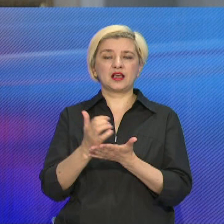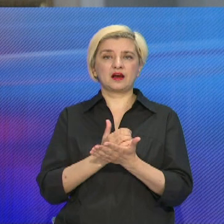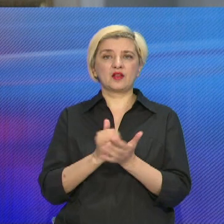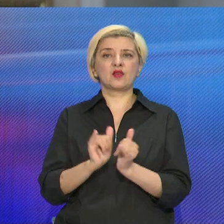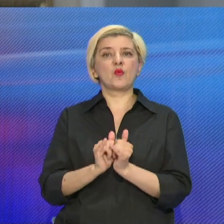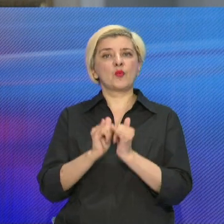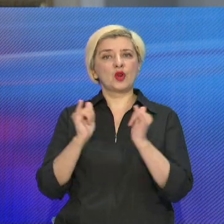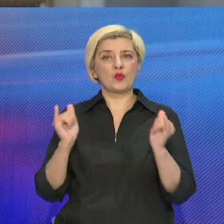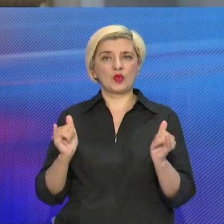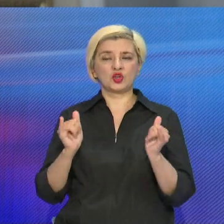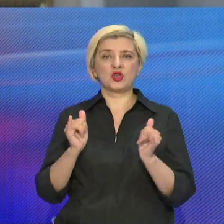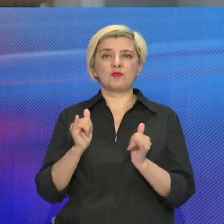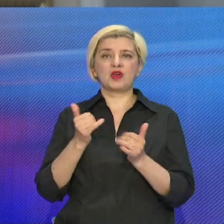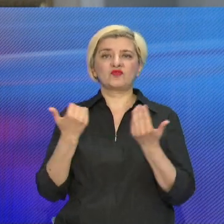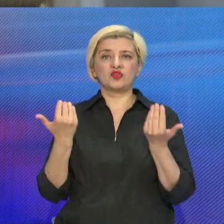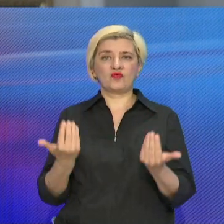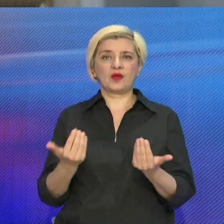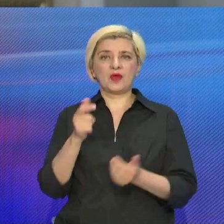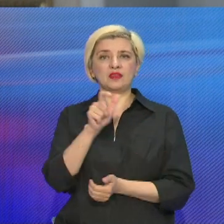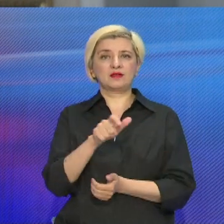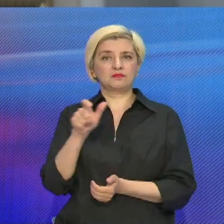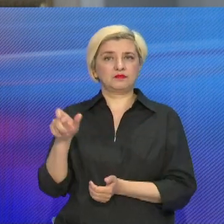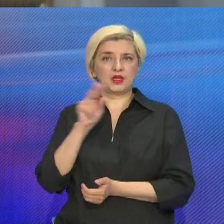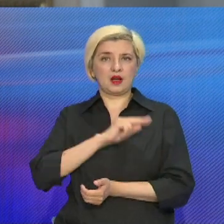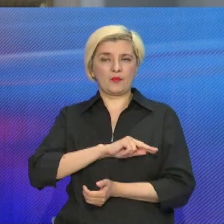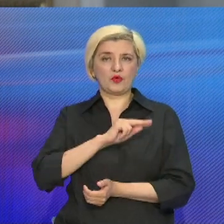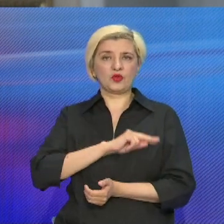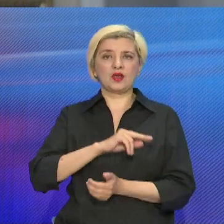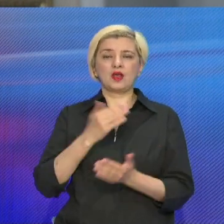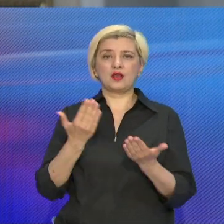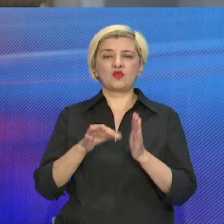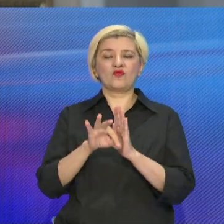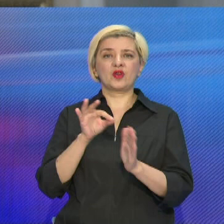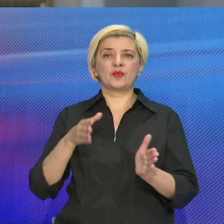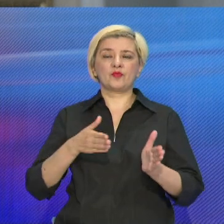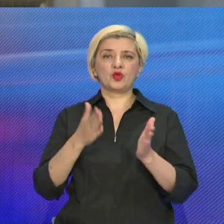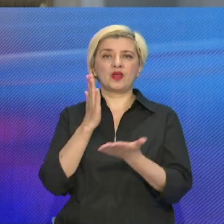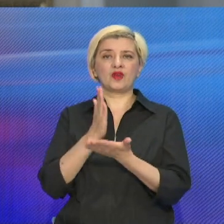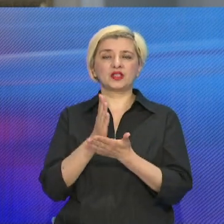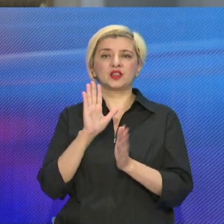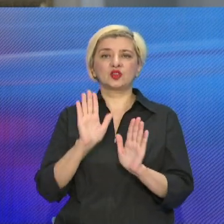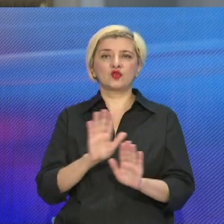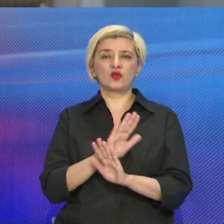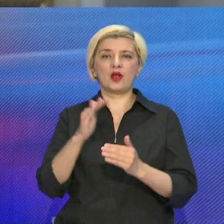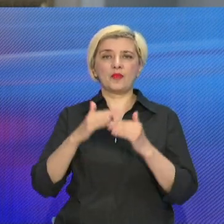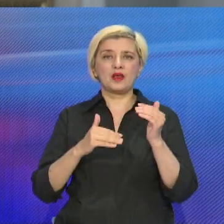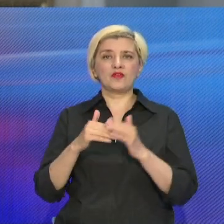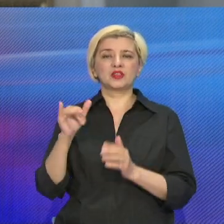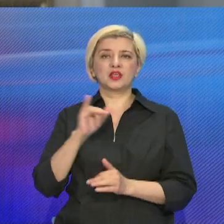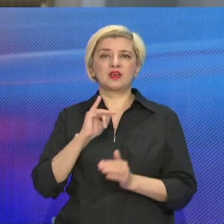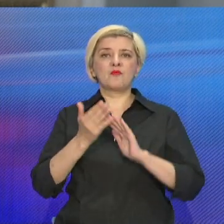поколением работников, для которых выбранный путь, как и для предшественников, являлся не только профессией, но и, конечно же, призванием.